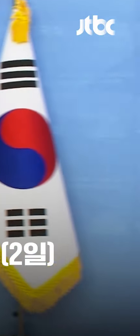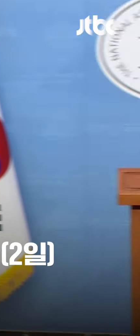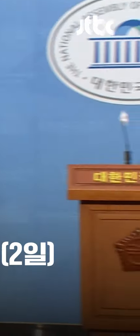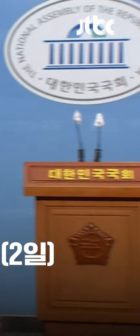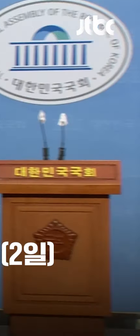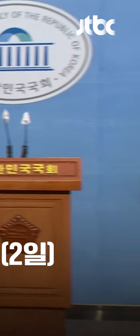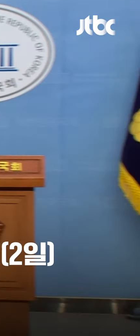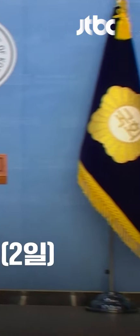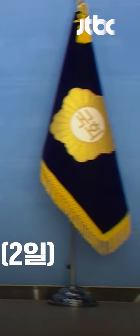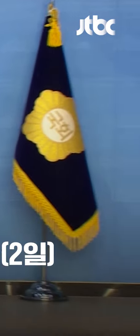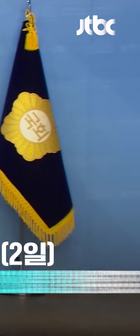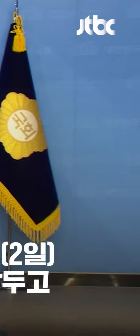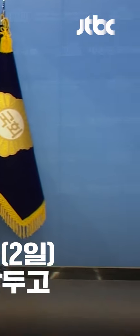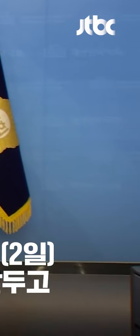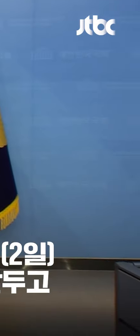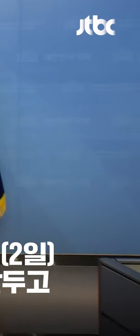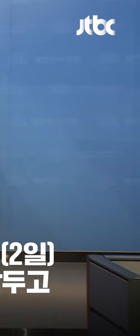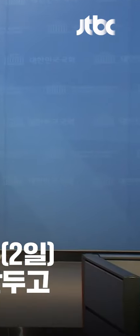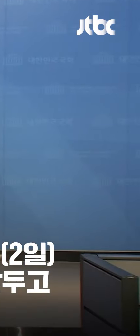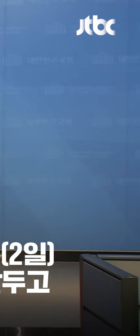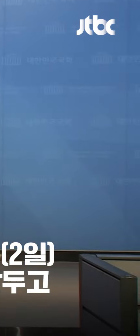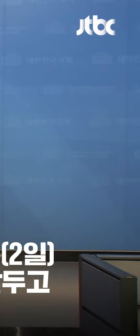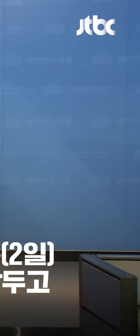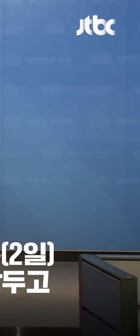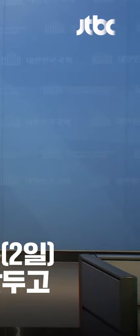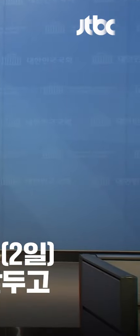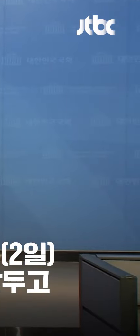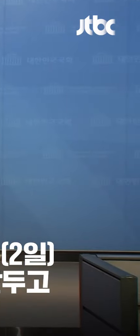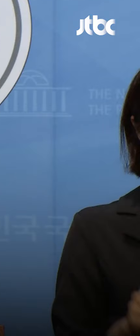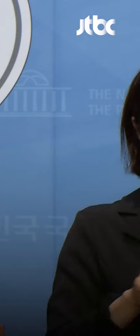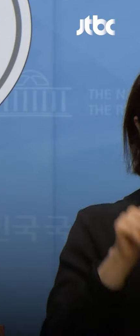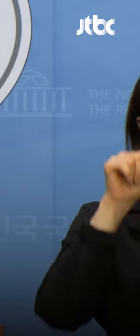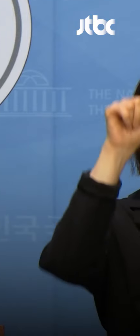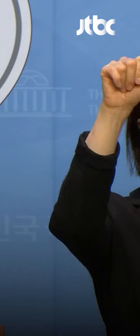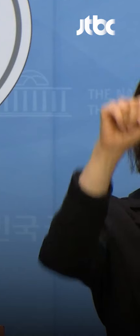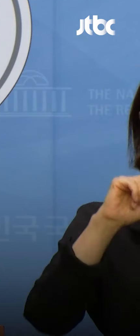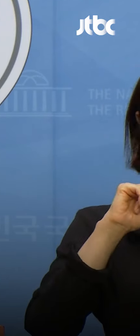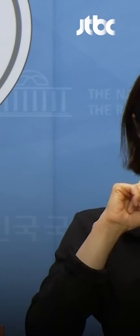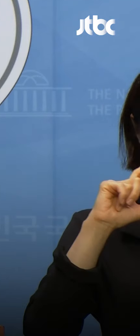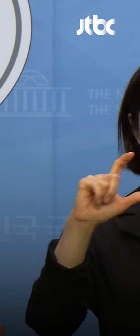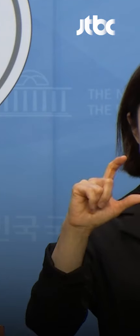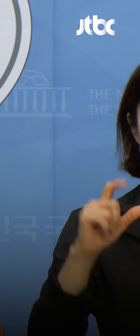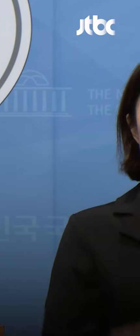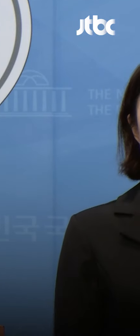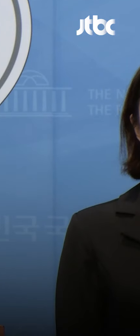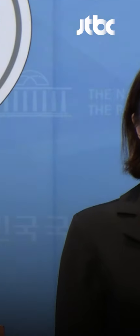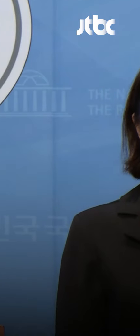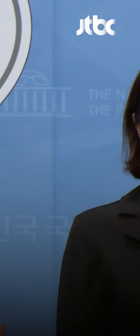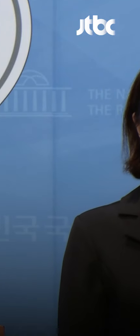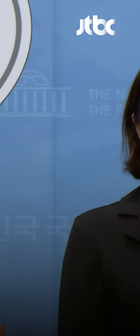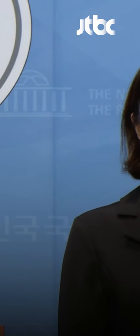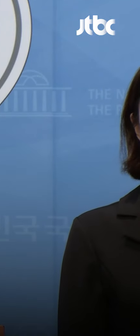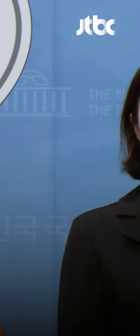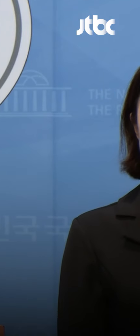정봉주 전 더불어민주당 의원이 오는 8월 18일 민주당 전당대회를 앞두고 최고위원회 도전장을 냈습니다.